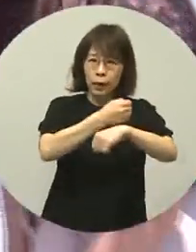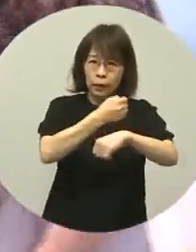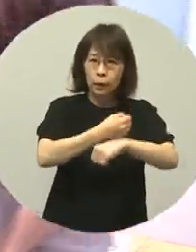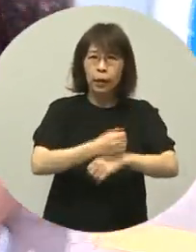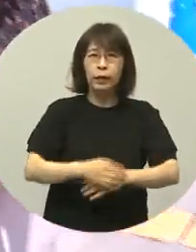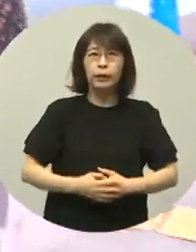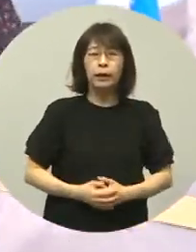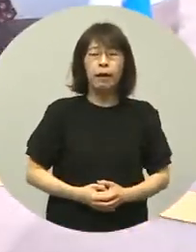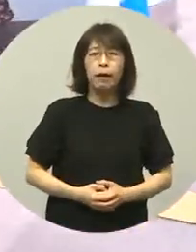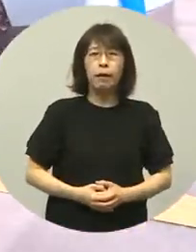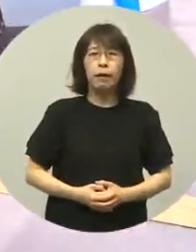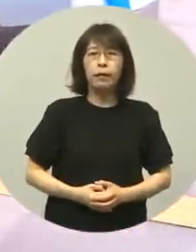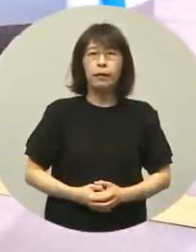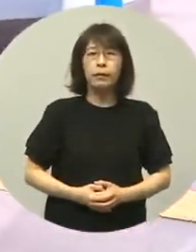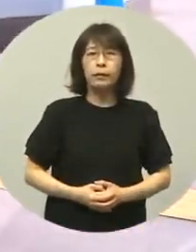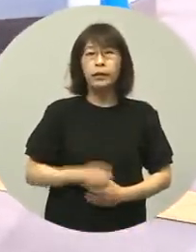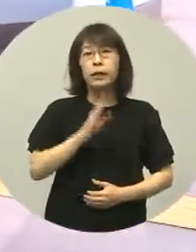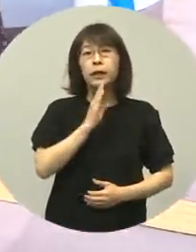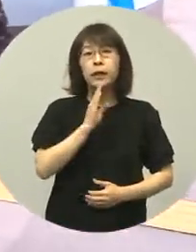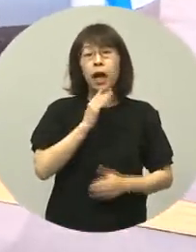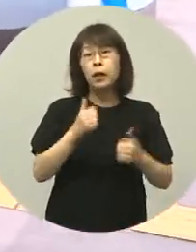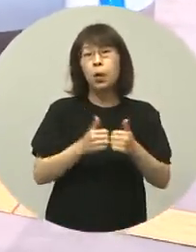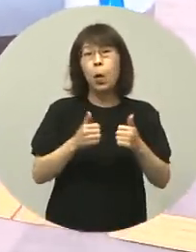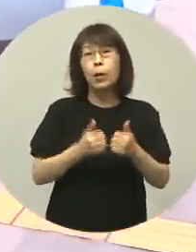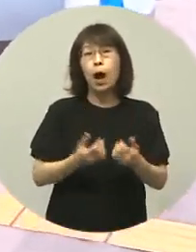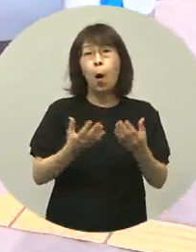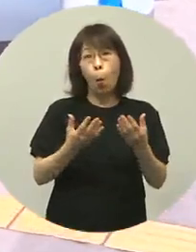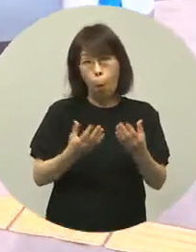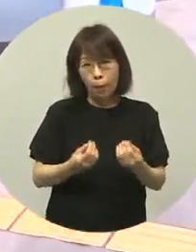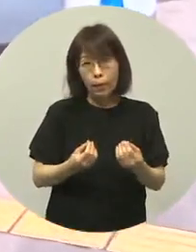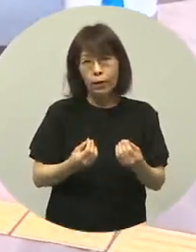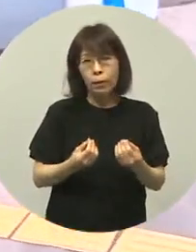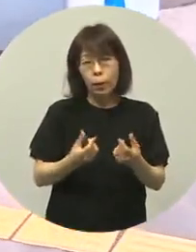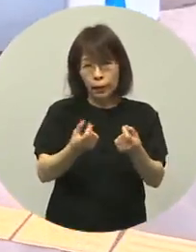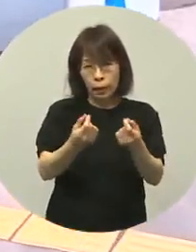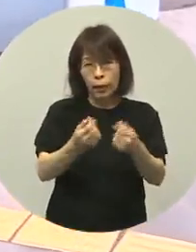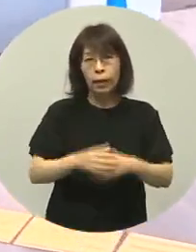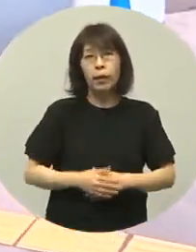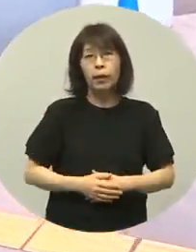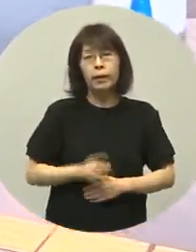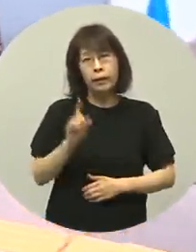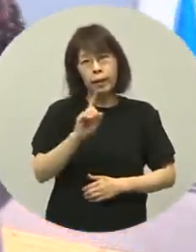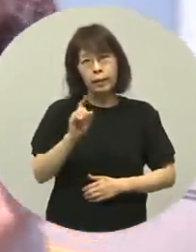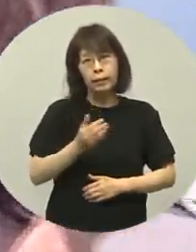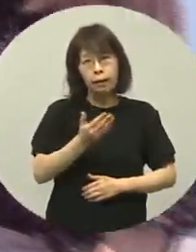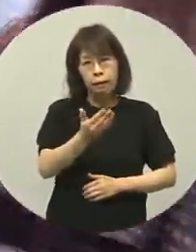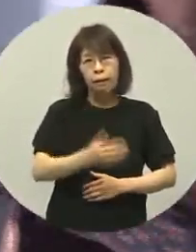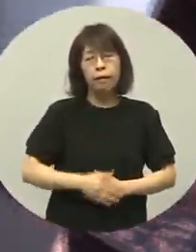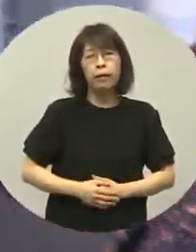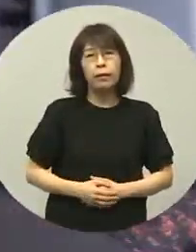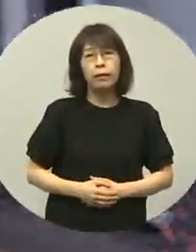お疲れ様でした。今実際に相談終わって戻ってこられたところですが、いかがでしたか？